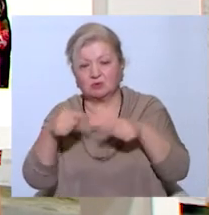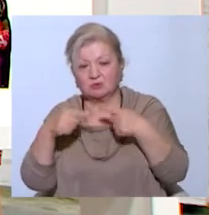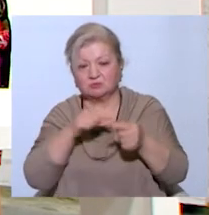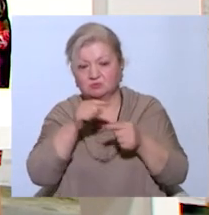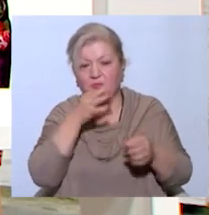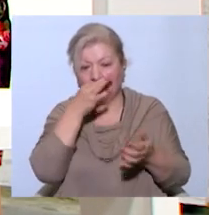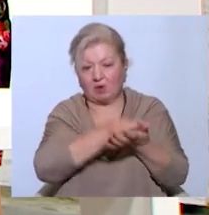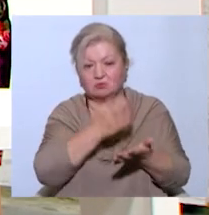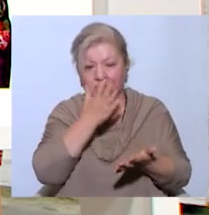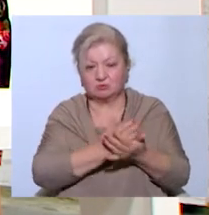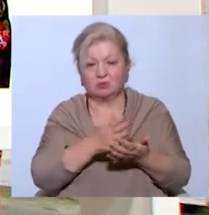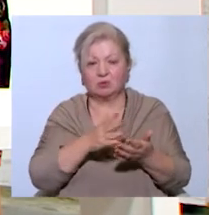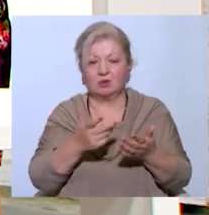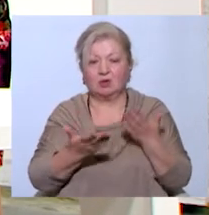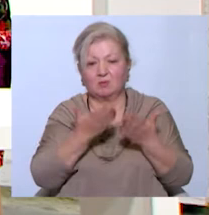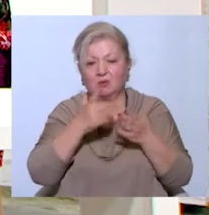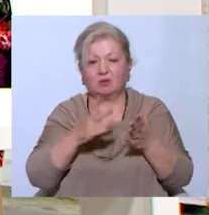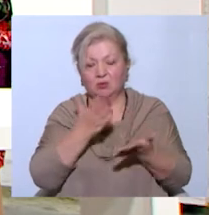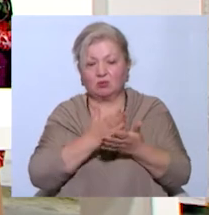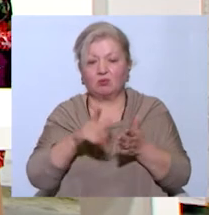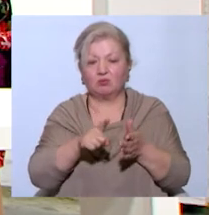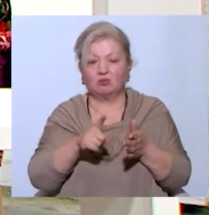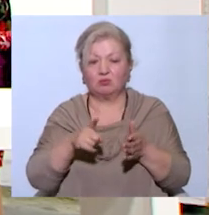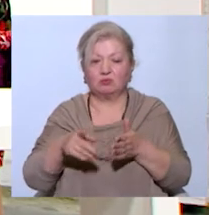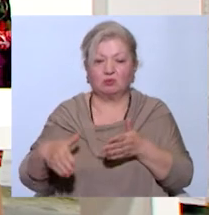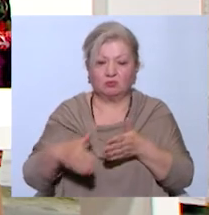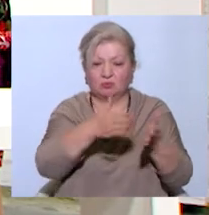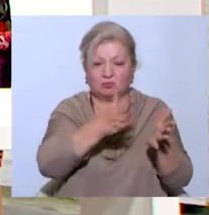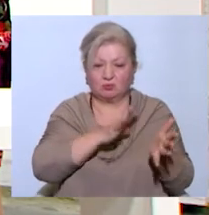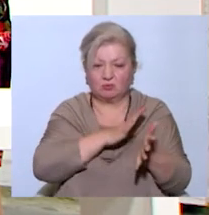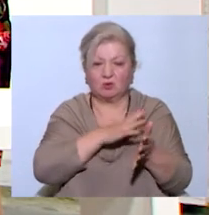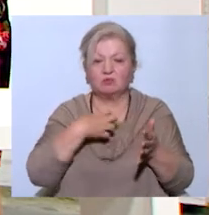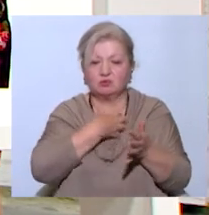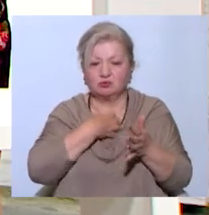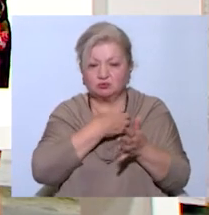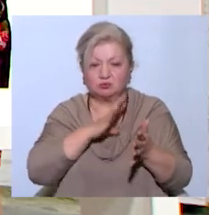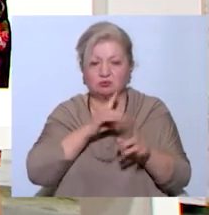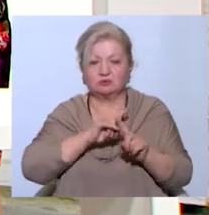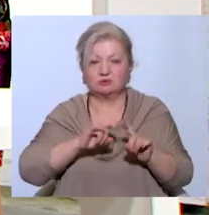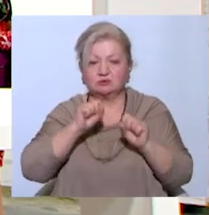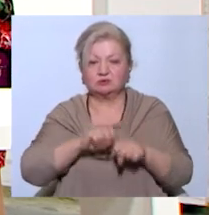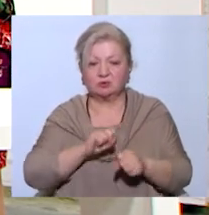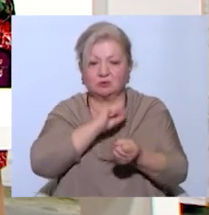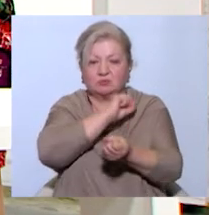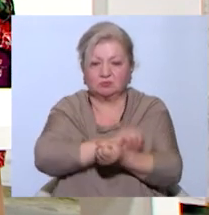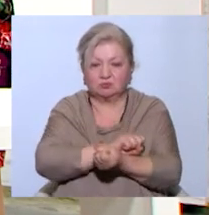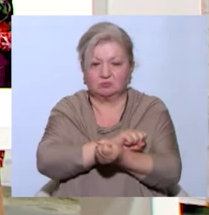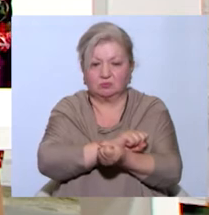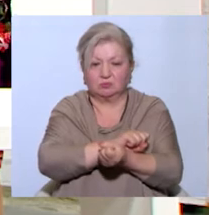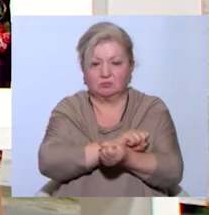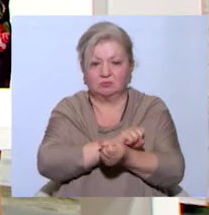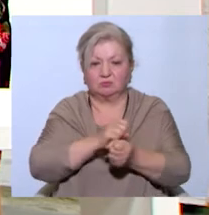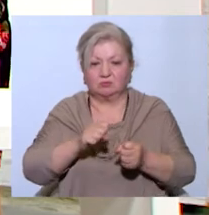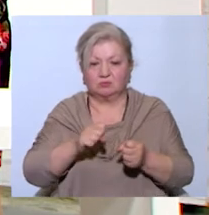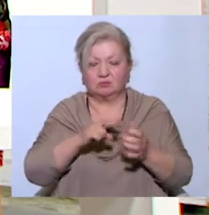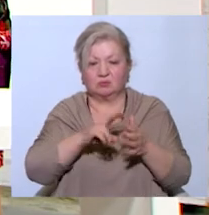თავისთავად მოგზაურობის დროს იყო ერთ-ერთი მნიშვნელოვანი პუნქტი, სადაც შეიძლებოდა რომ მოგზაურები გაჩერებულიყვნენ მას შემდეგ, რაც